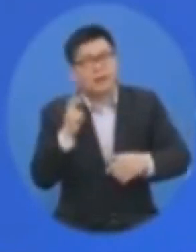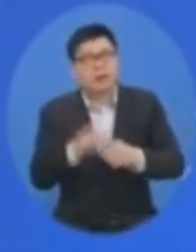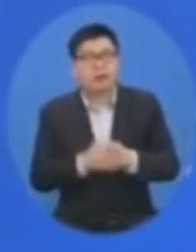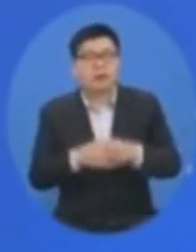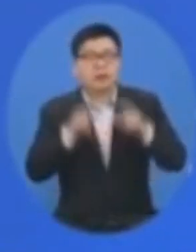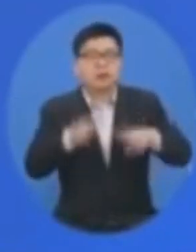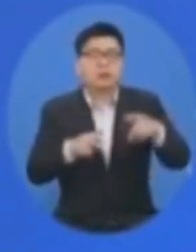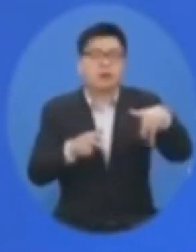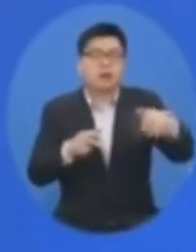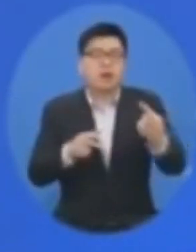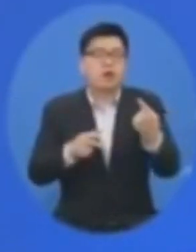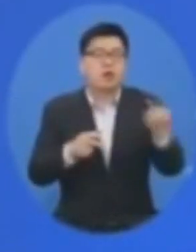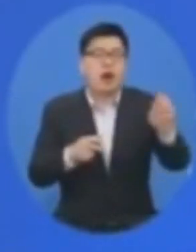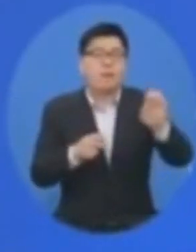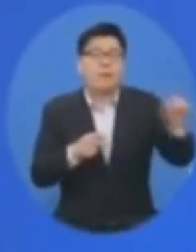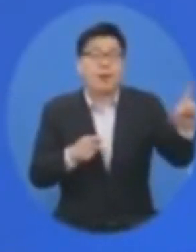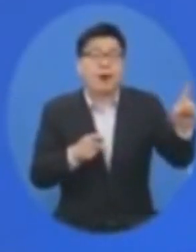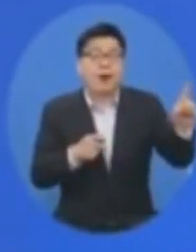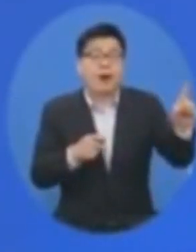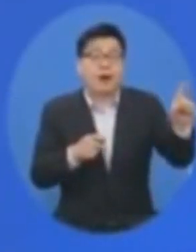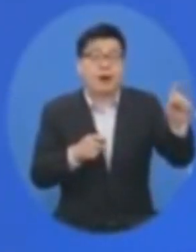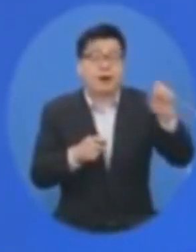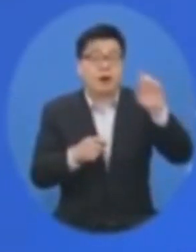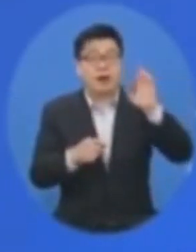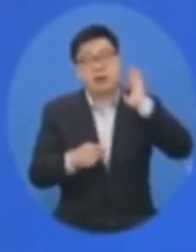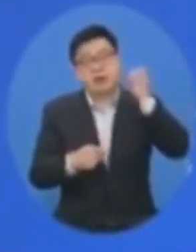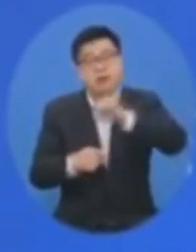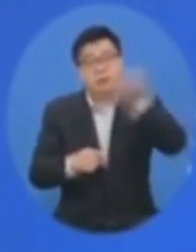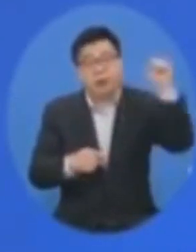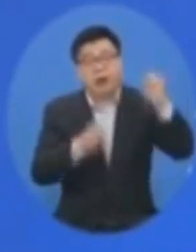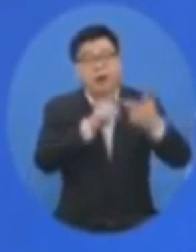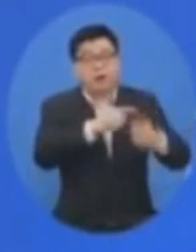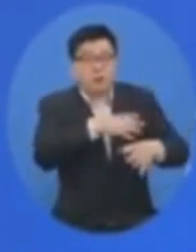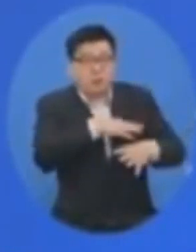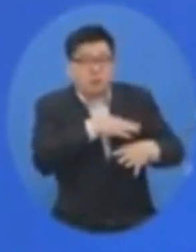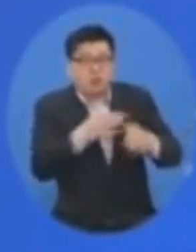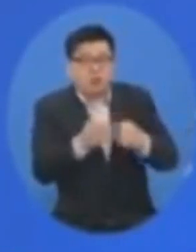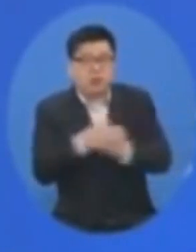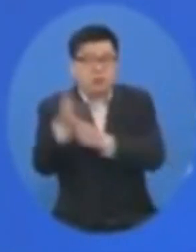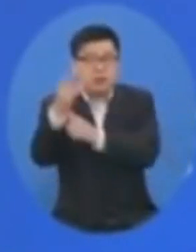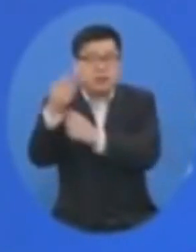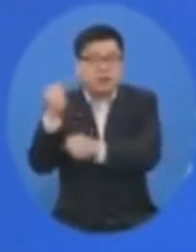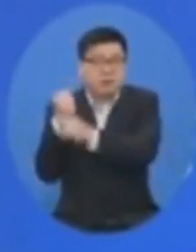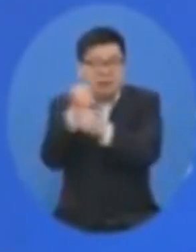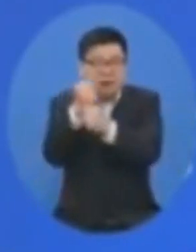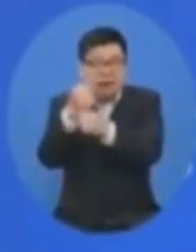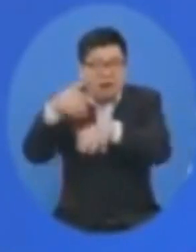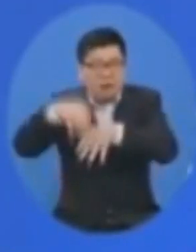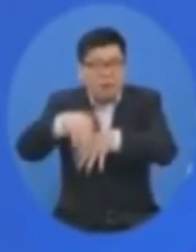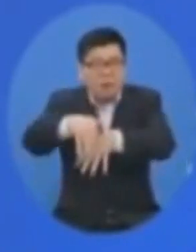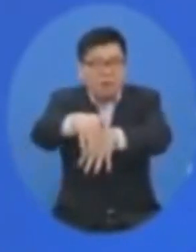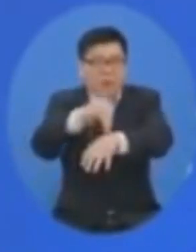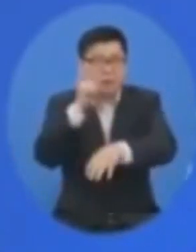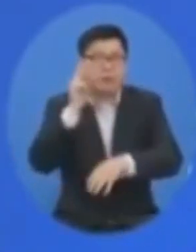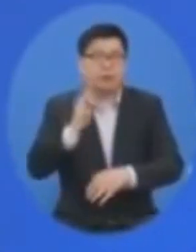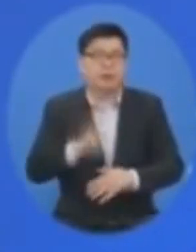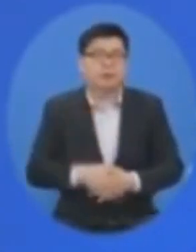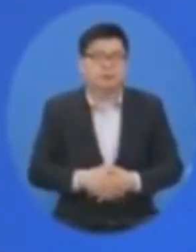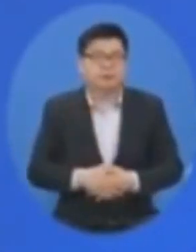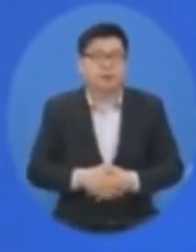정권이 들어올까 싶어서 참 두려우니까 전부 태극기를 들고 대한문으로 몰린